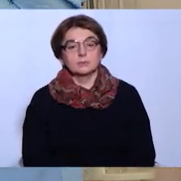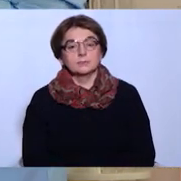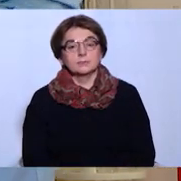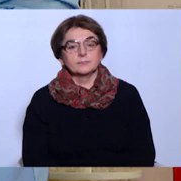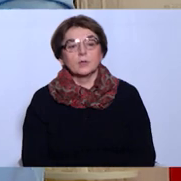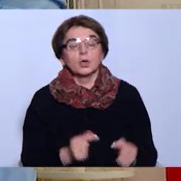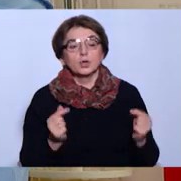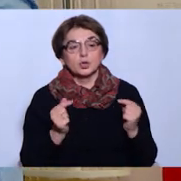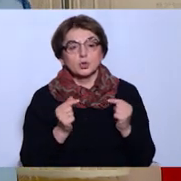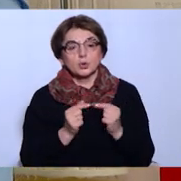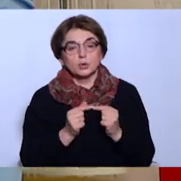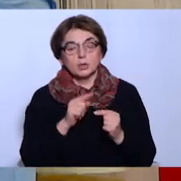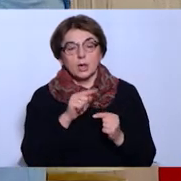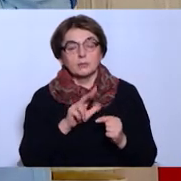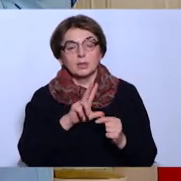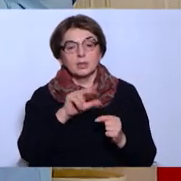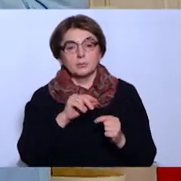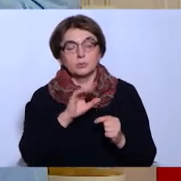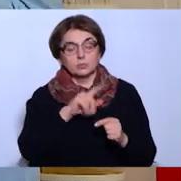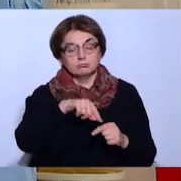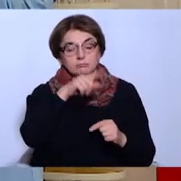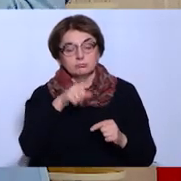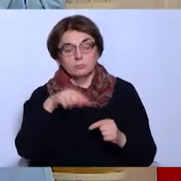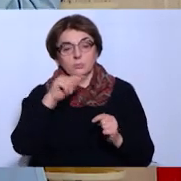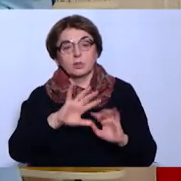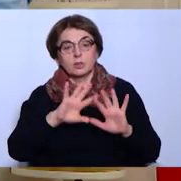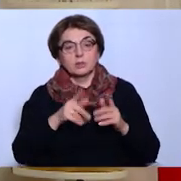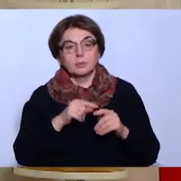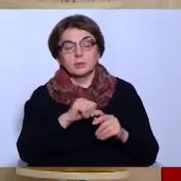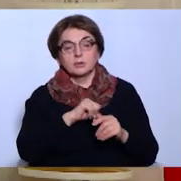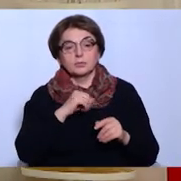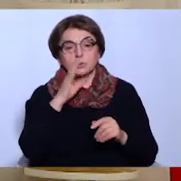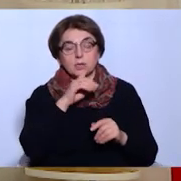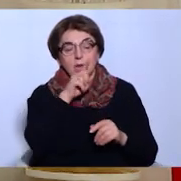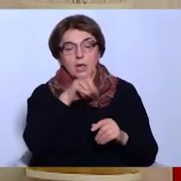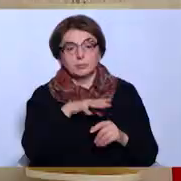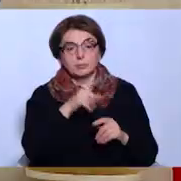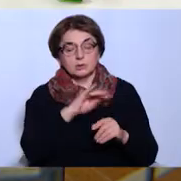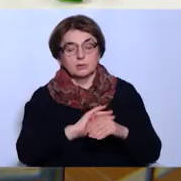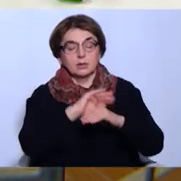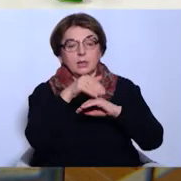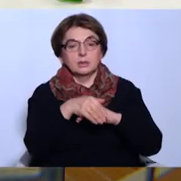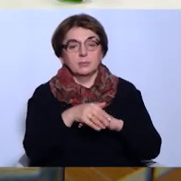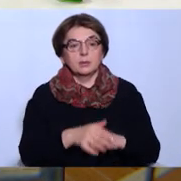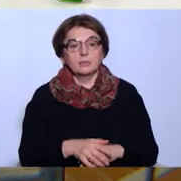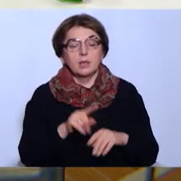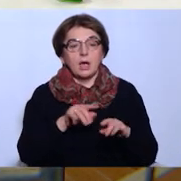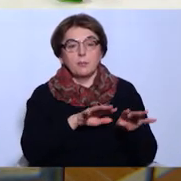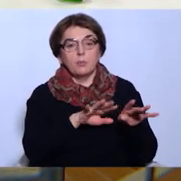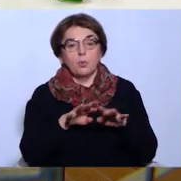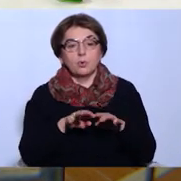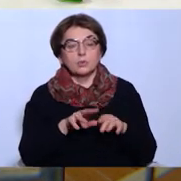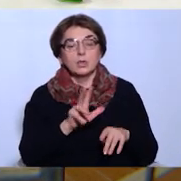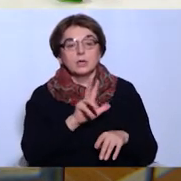და სწორედ ამ ჰიბრიდულ ორბიტალებზე ხდება შემდეგ უკვე წყალბადის ატომის ეს ორბიტალის გადაფარვა. ამ პროცესს